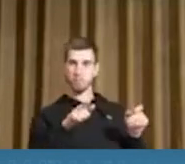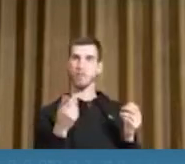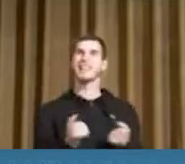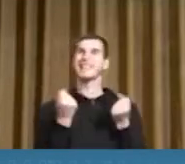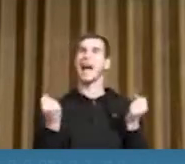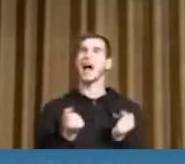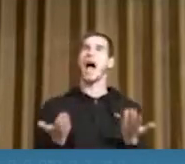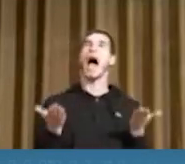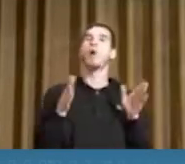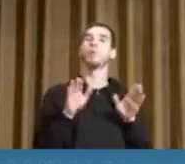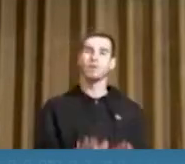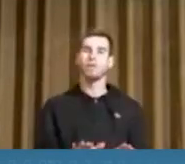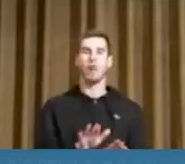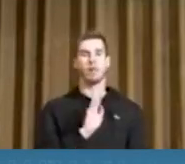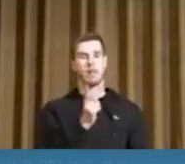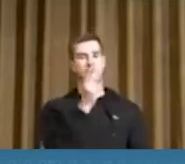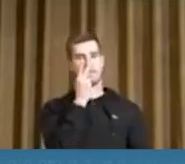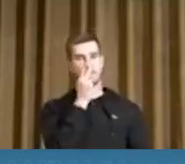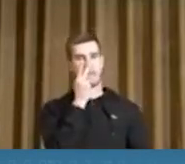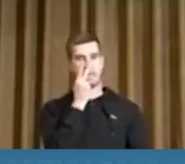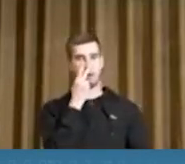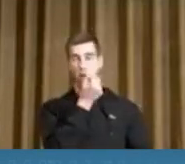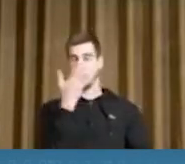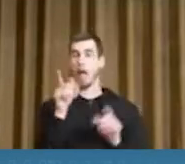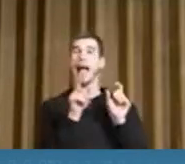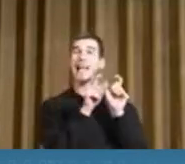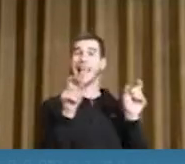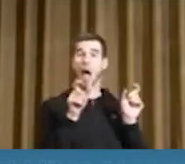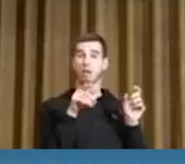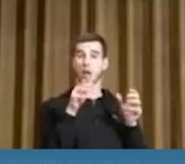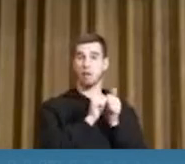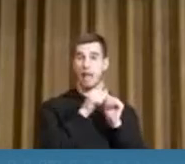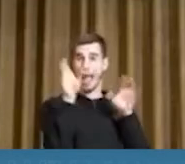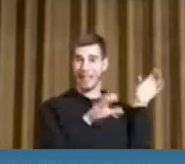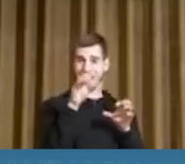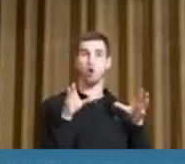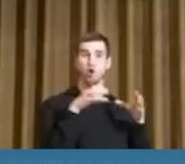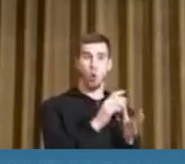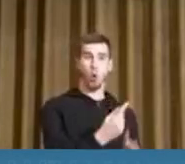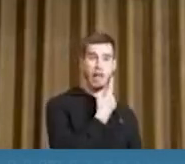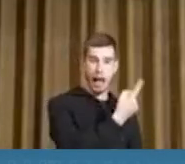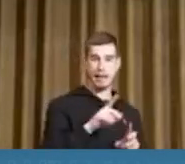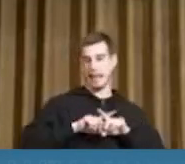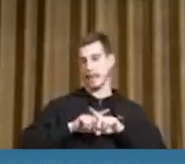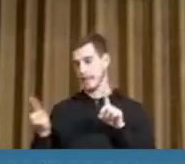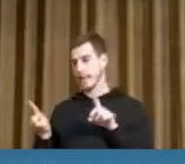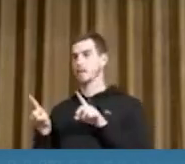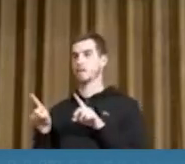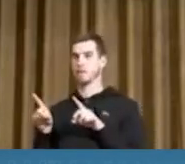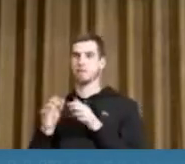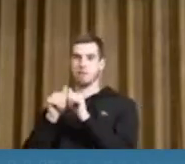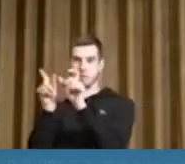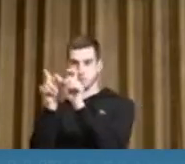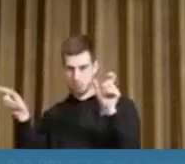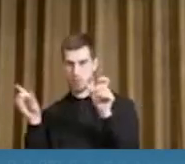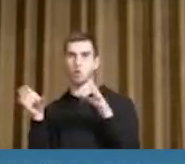eine Zusammensetzung einerseits der Kaderathleten der Kohorte 1 und den Nicht-Kaderathleten der Kohorte 1. Und man sieht,